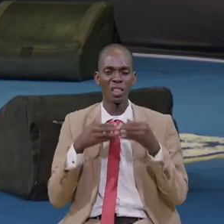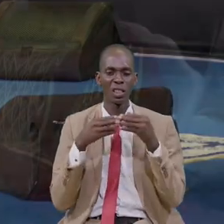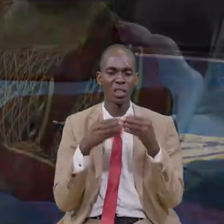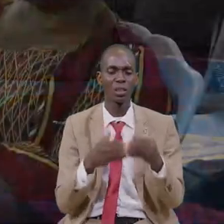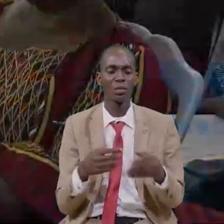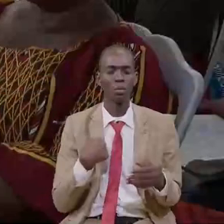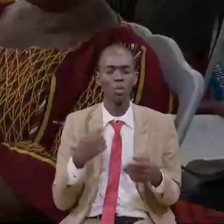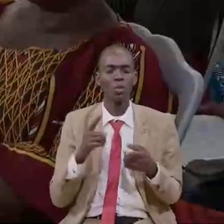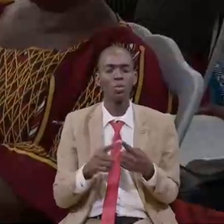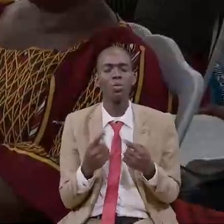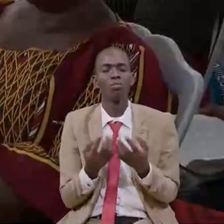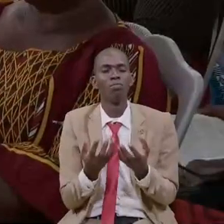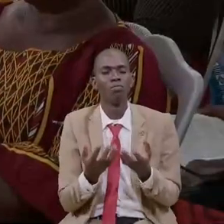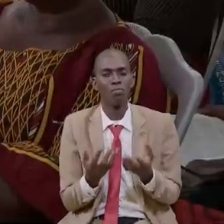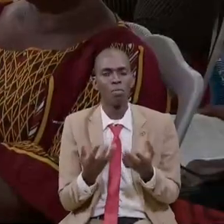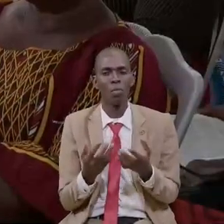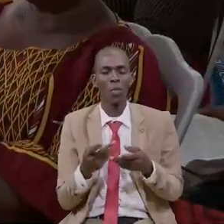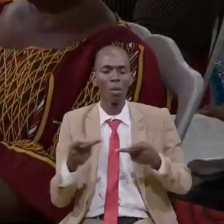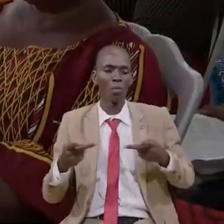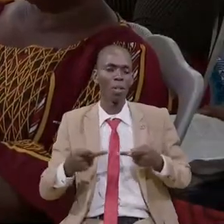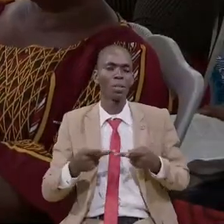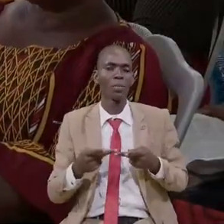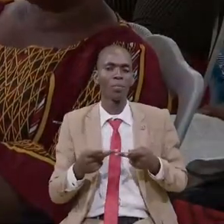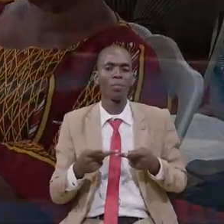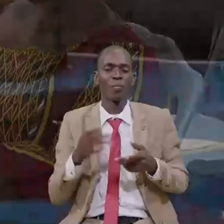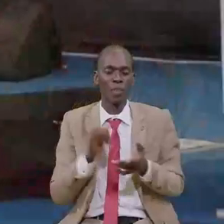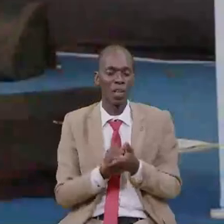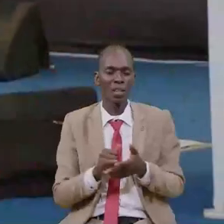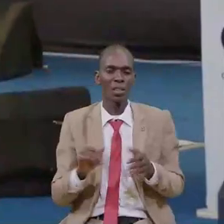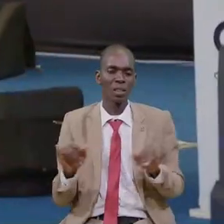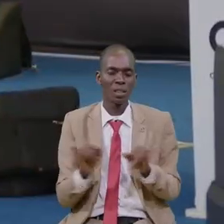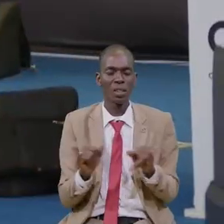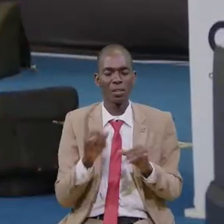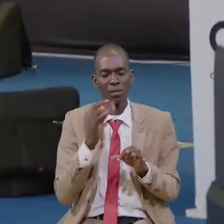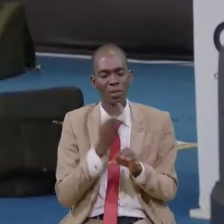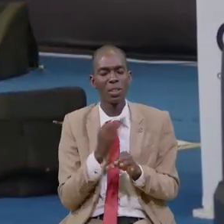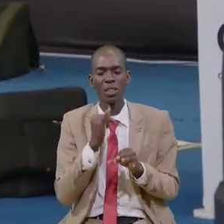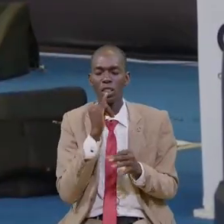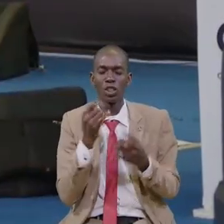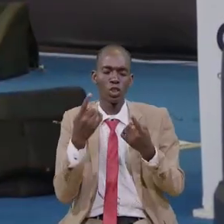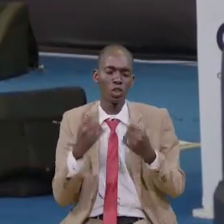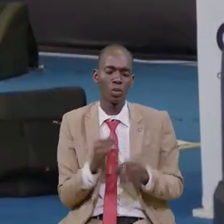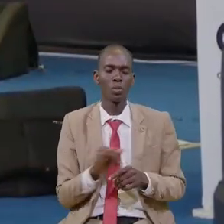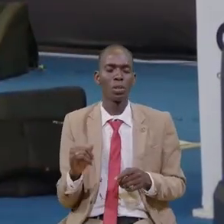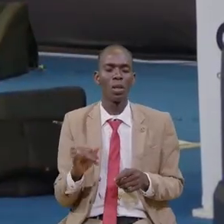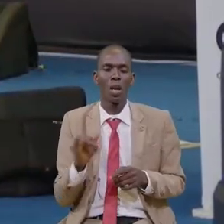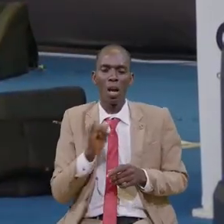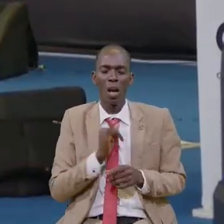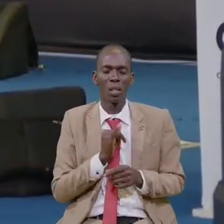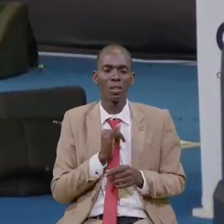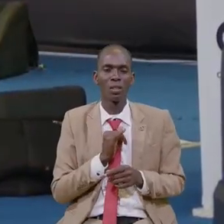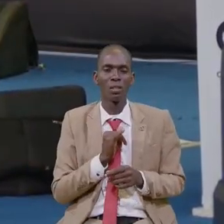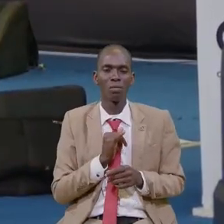désirée, vient. J'ai dit ce bus vient. Je regarde à droite, je ne vois aucun